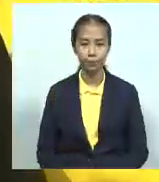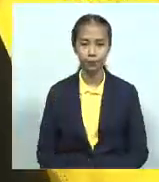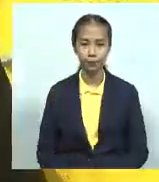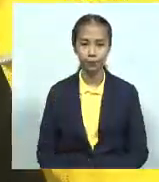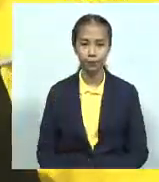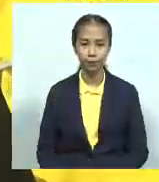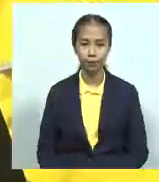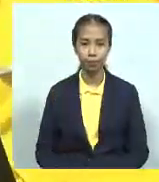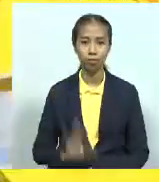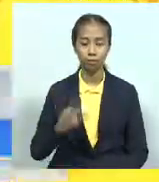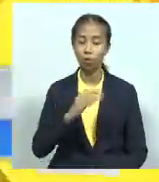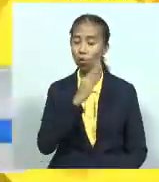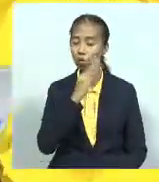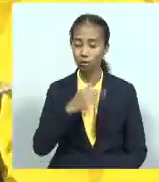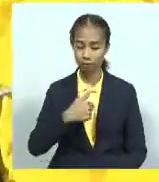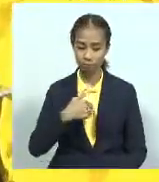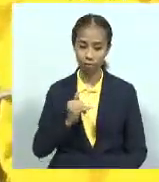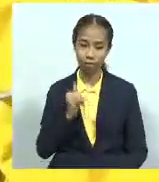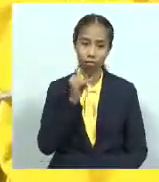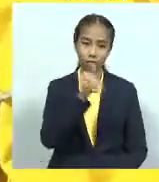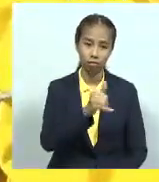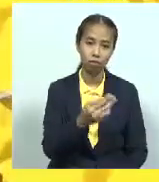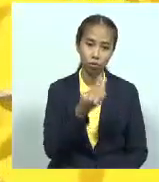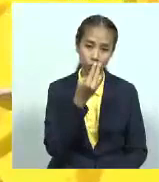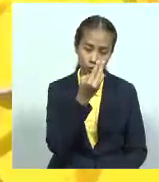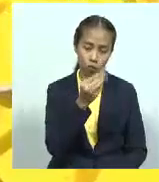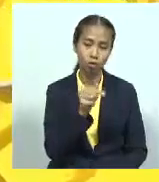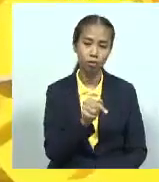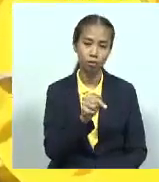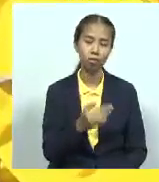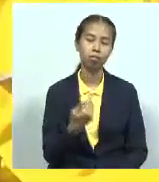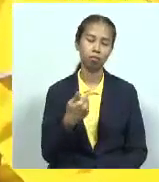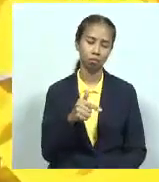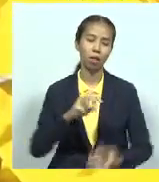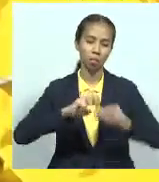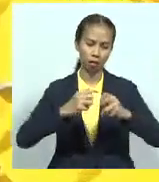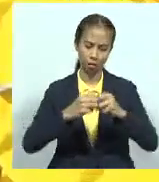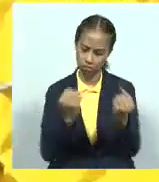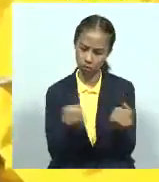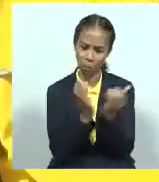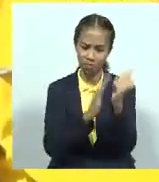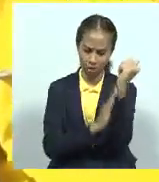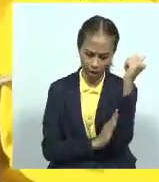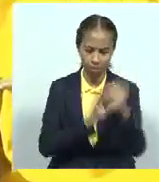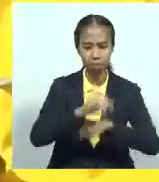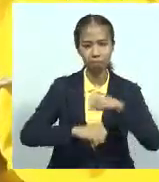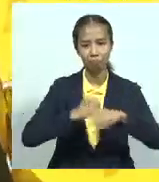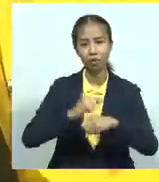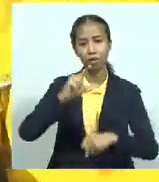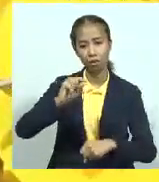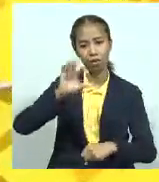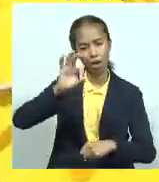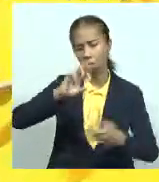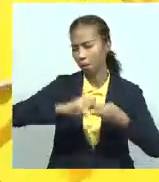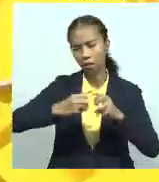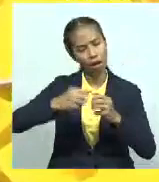ในพื้นที่ของสายหัวนากับลาสีสไลด์ครับซึ่งได้รับผลกระทบเนี่ยมายาวนาน29ปีที่เราไม่สามารถแก้ไขปัญหา